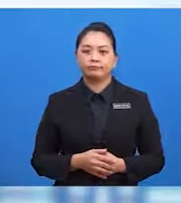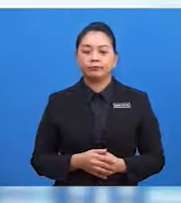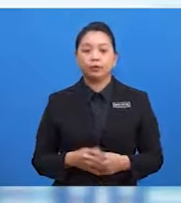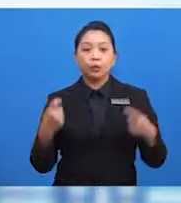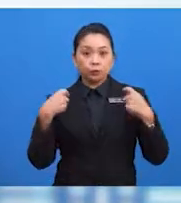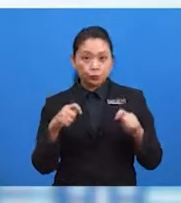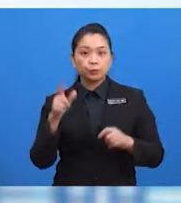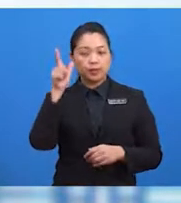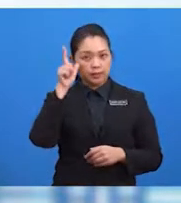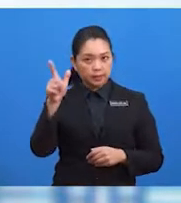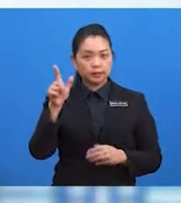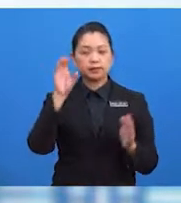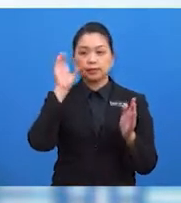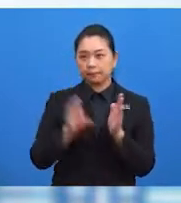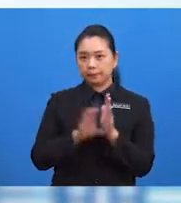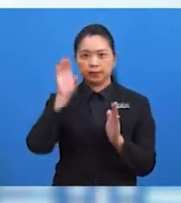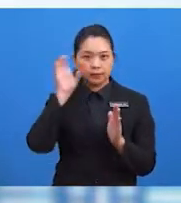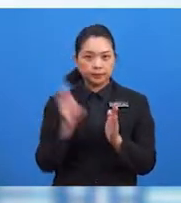Cuba lihat gambar-gambar seterusnya.